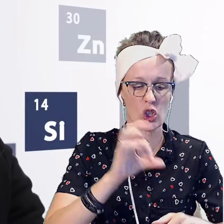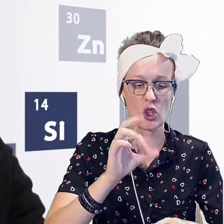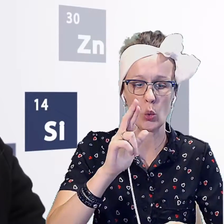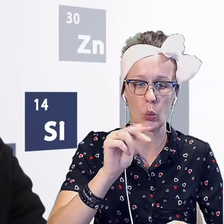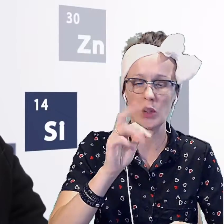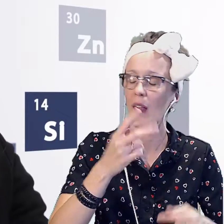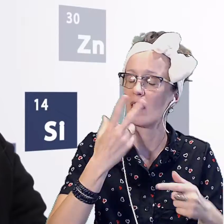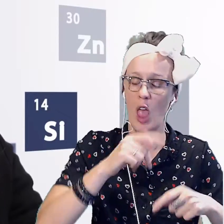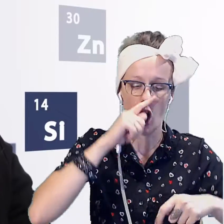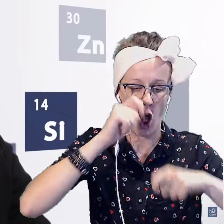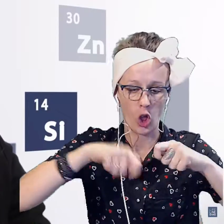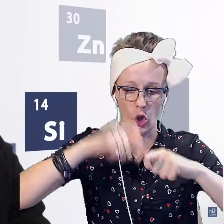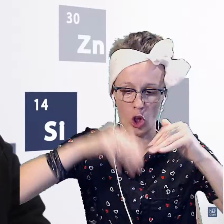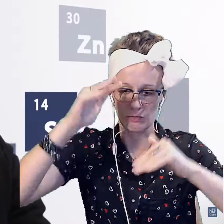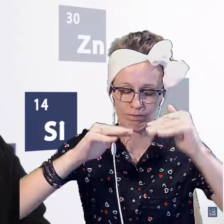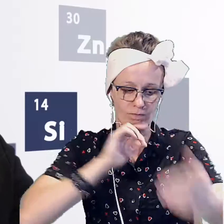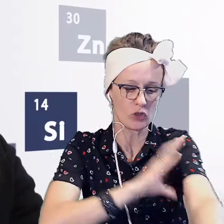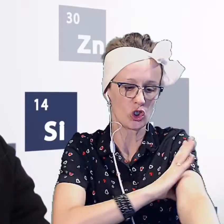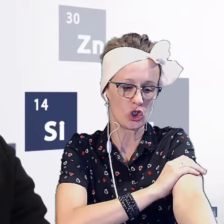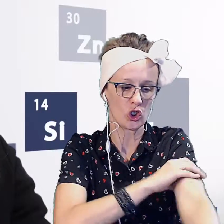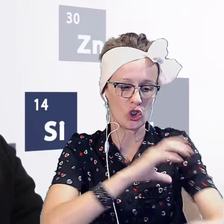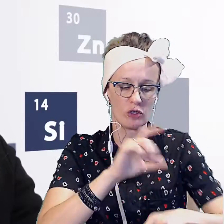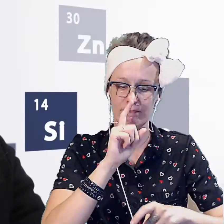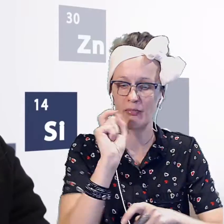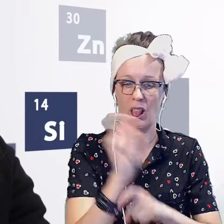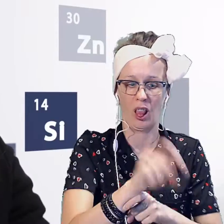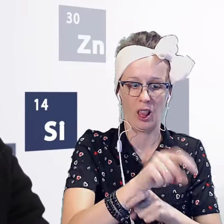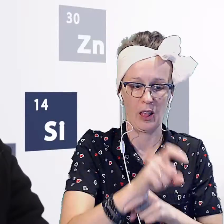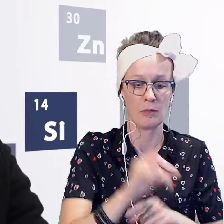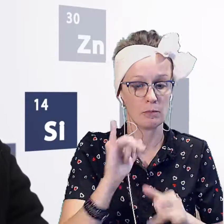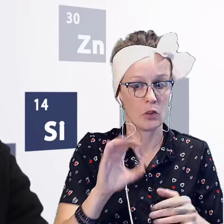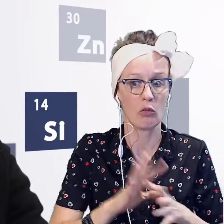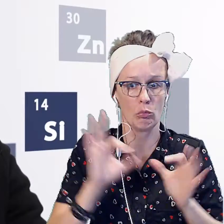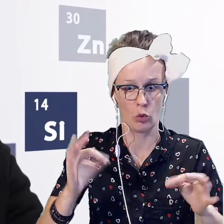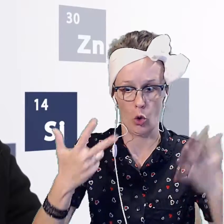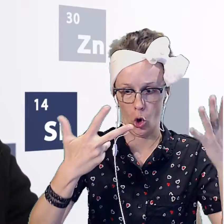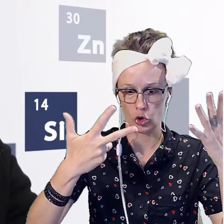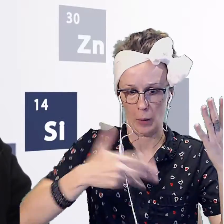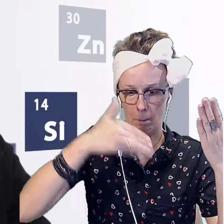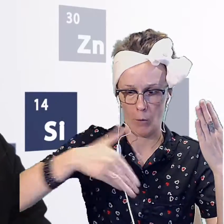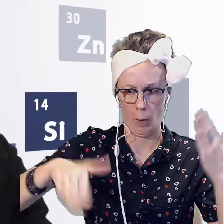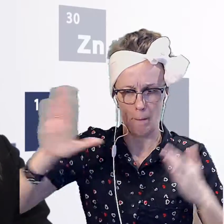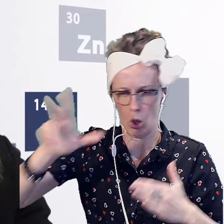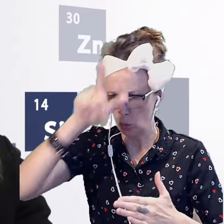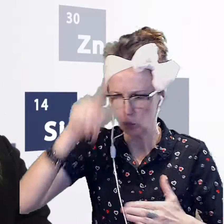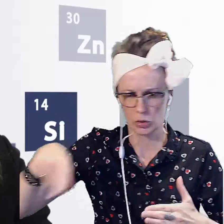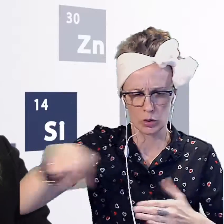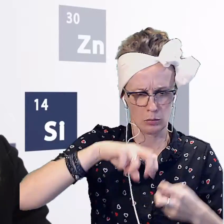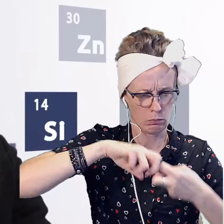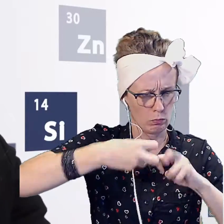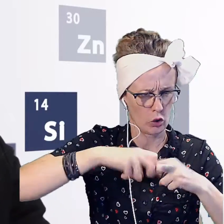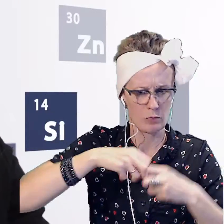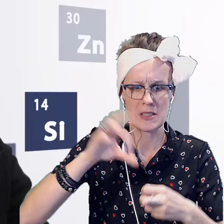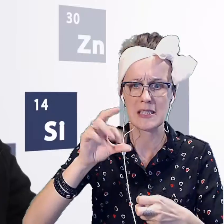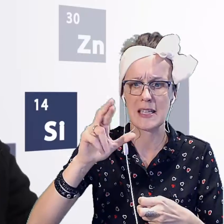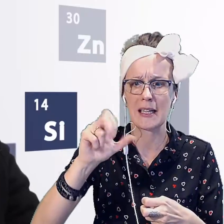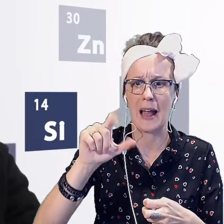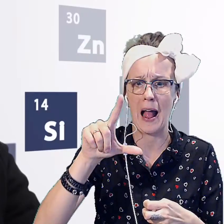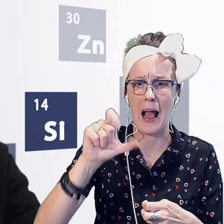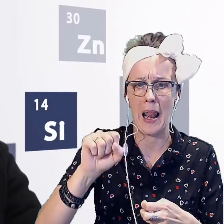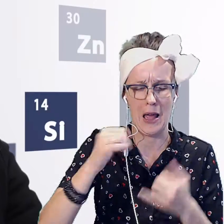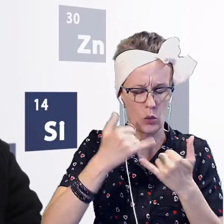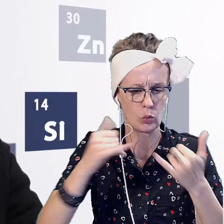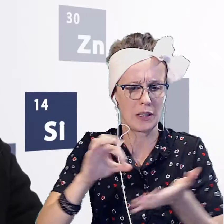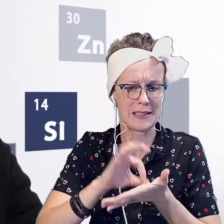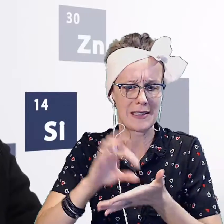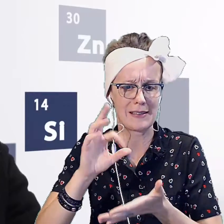nadciśnienie krwi problemu z którym chwili obecnej boryka się około 8 milionów polaków o skali problemu oraz o stereotypach